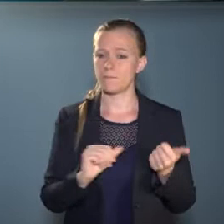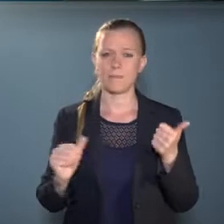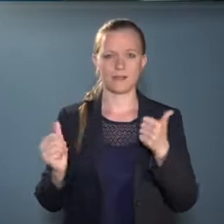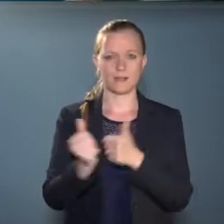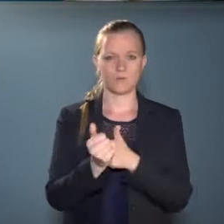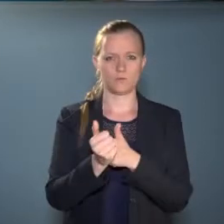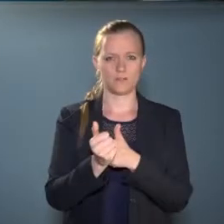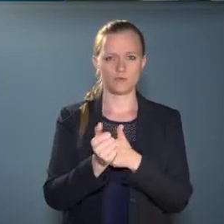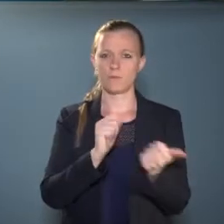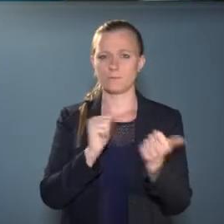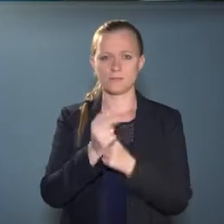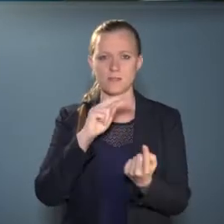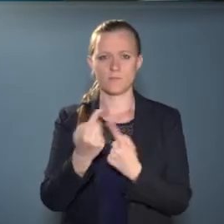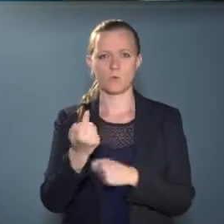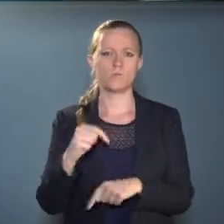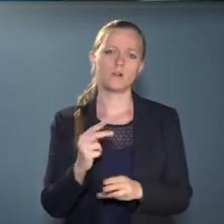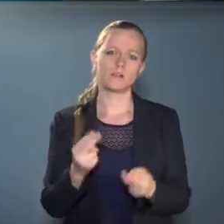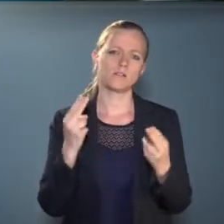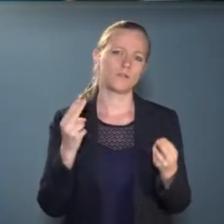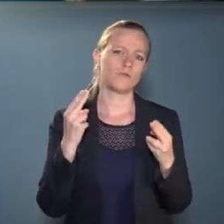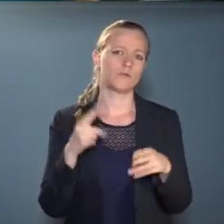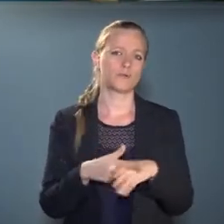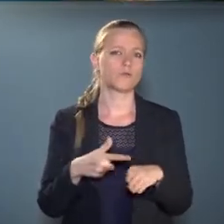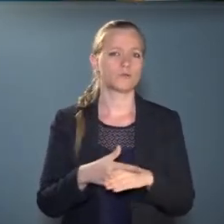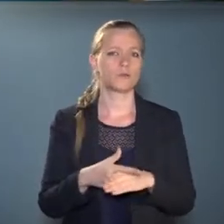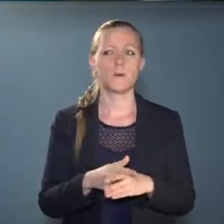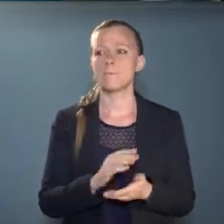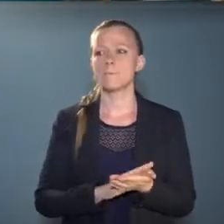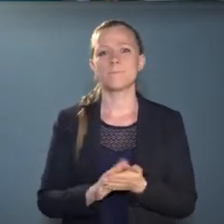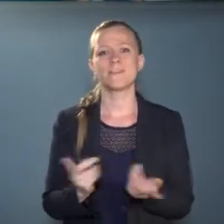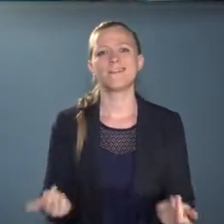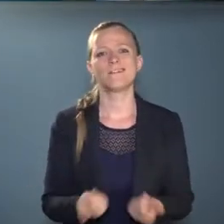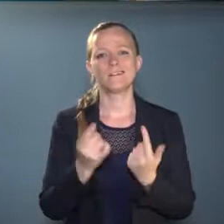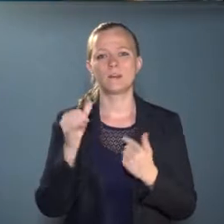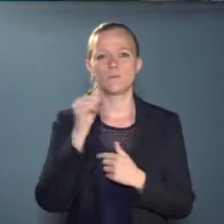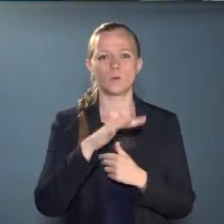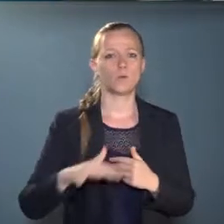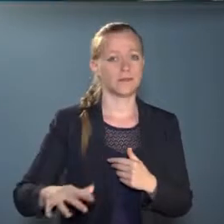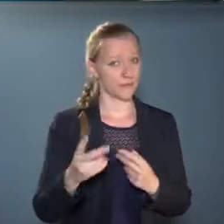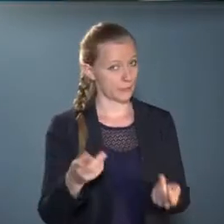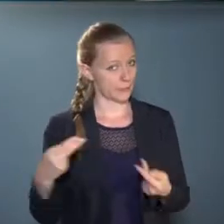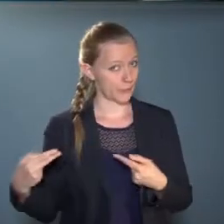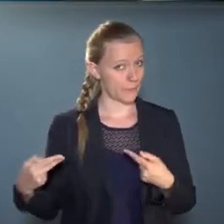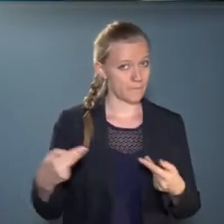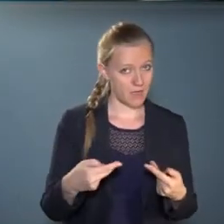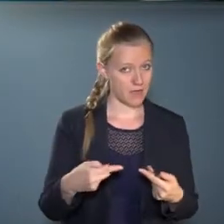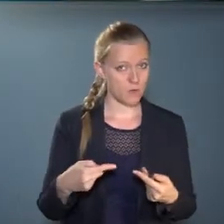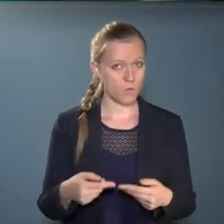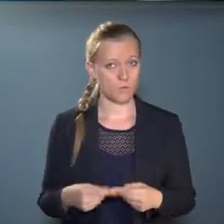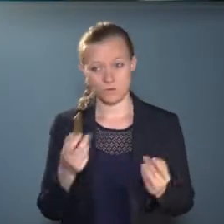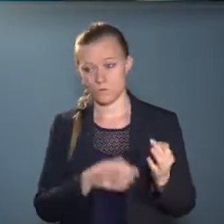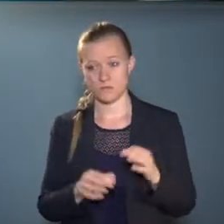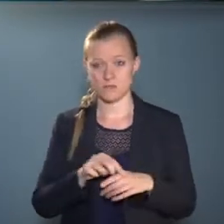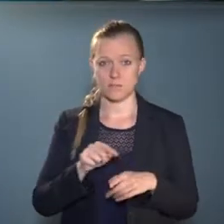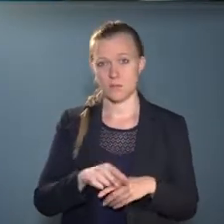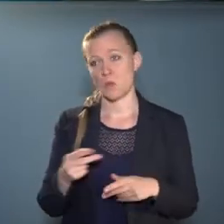A megelőzés szempontjából pedig az egy nagyon fontos dolog, hogy milyen híre van a repülőtérnek. Könnyű behozni ezeket a dolgokat az országba,